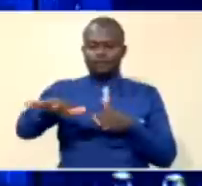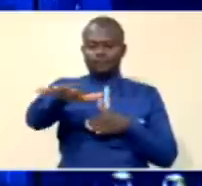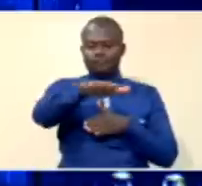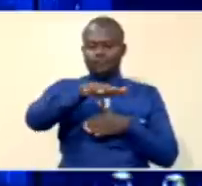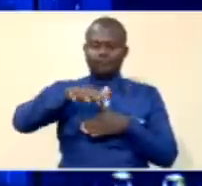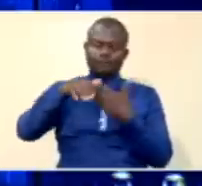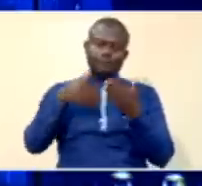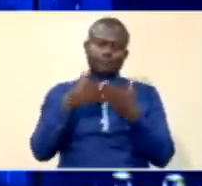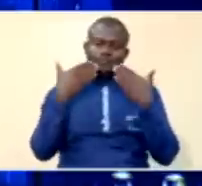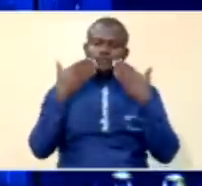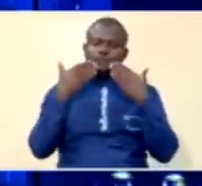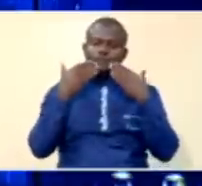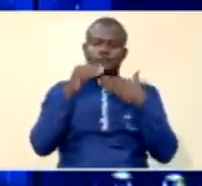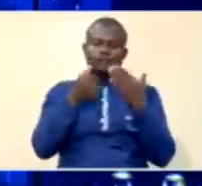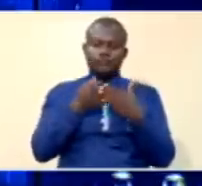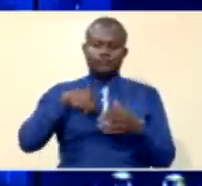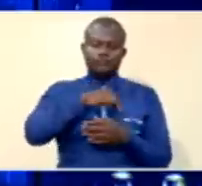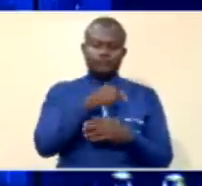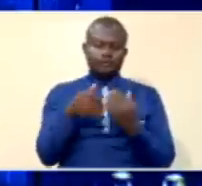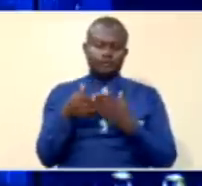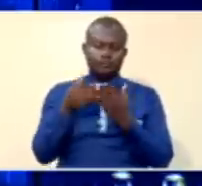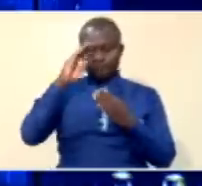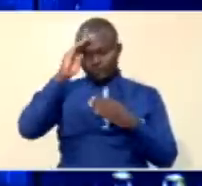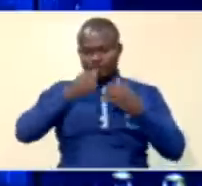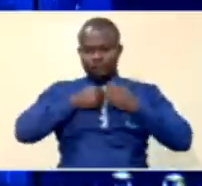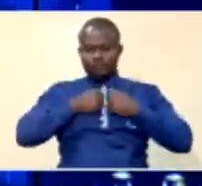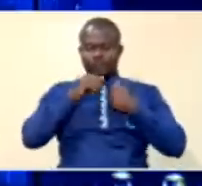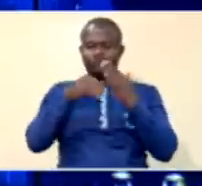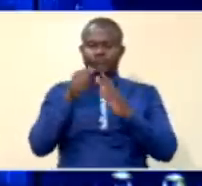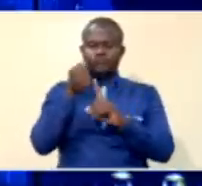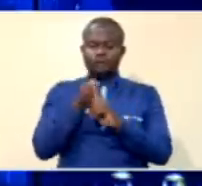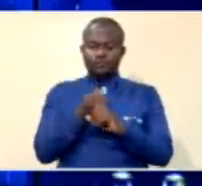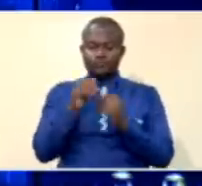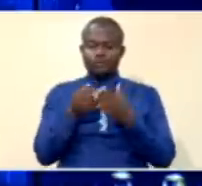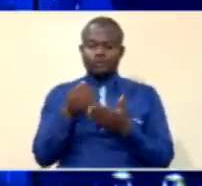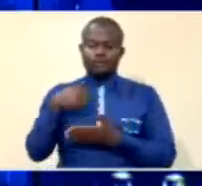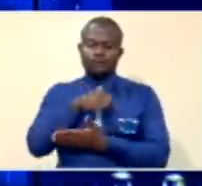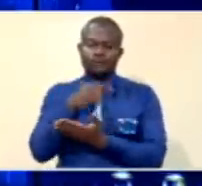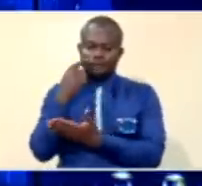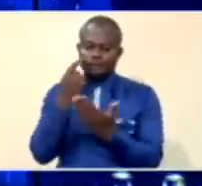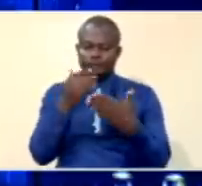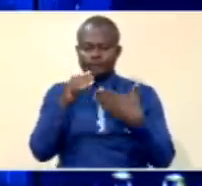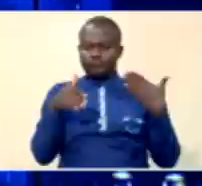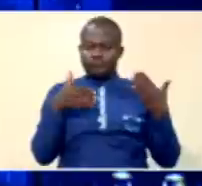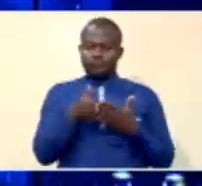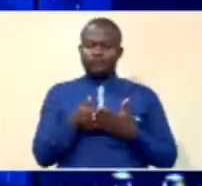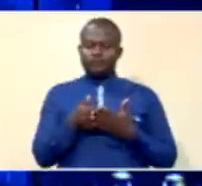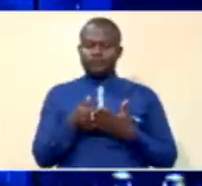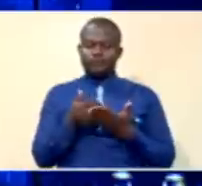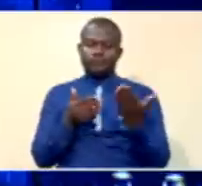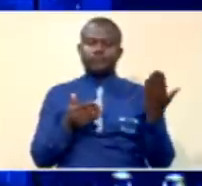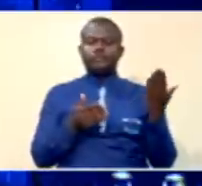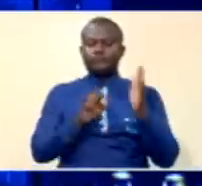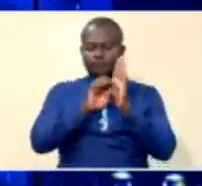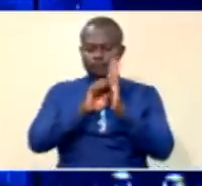ryashimye imikorere myiza y'urwego rwa polisi y'u Rwanda mu guharanira umutekano w'abaturage kandi ko ari kitegererezo